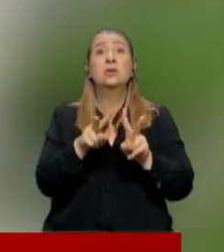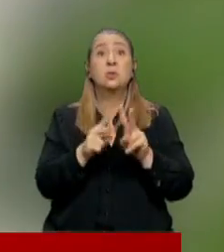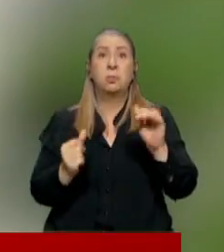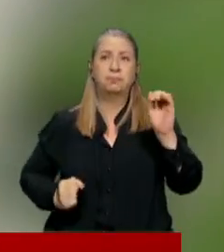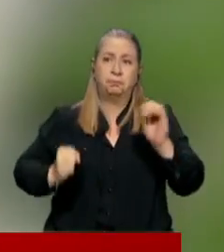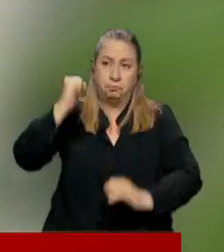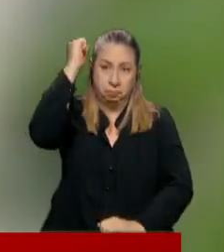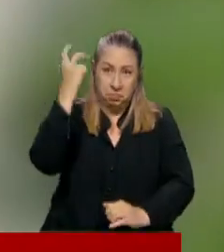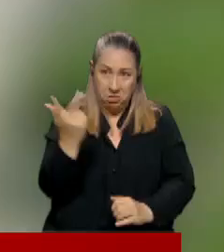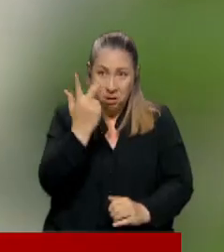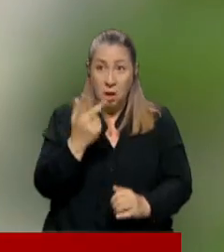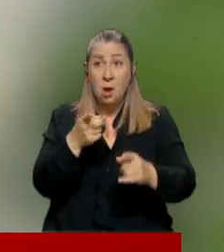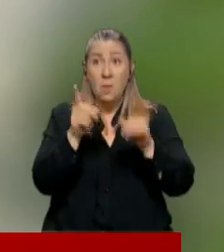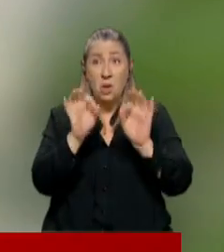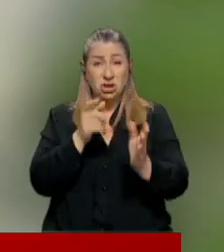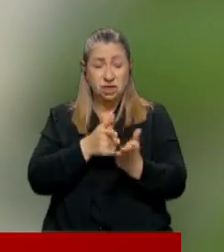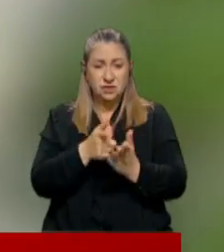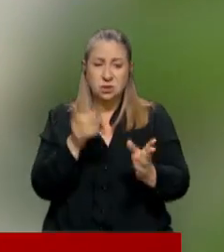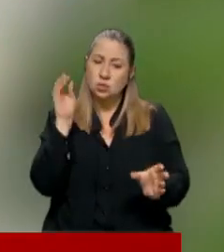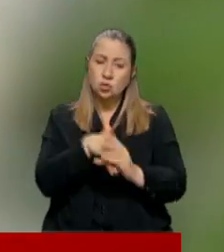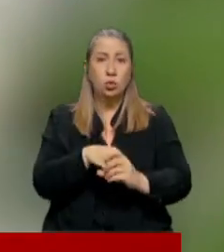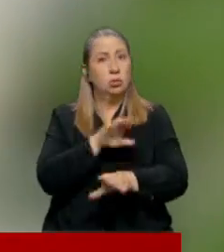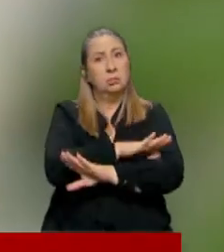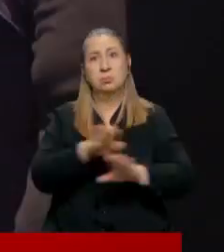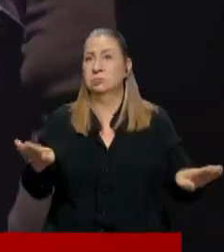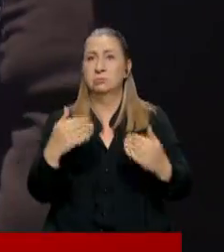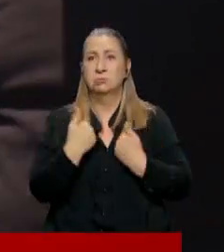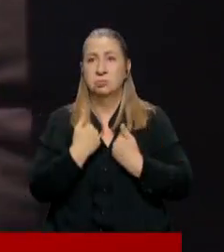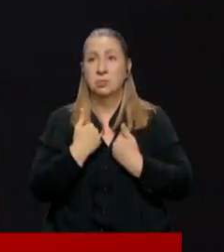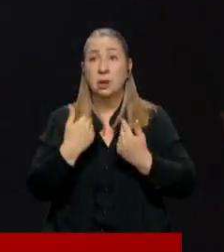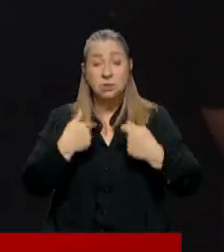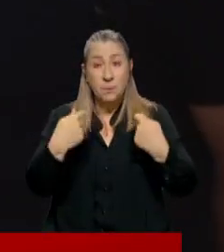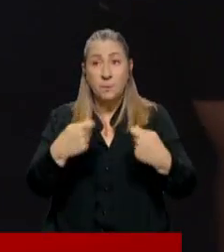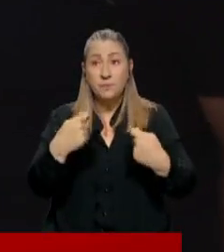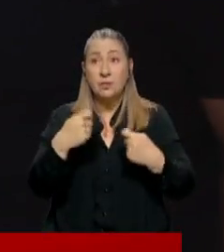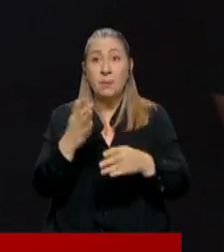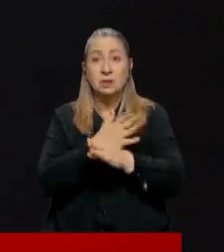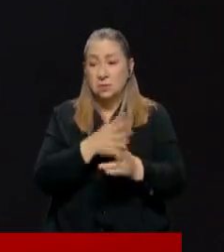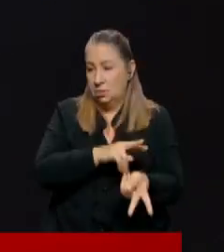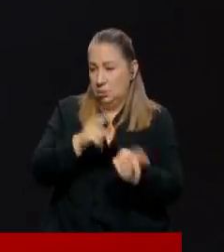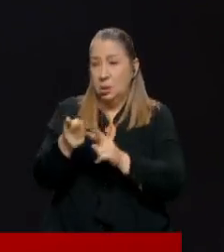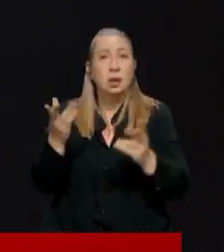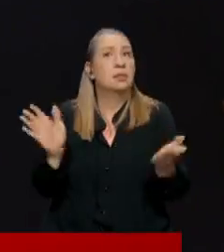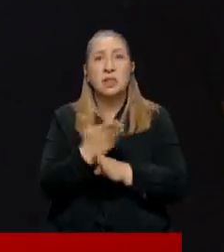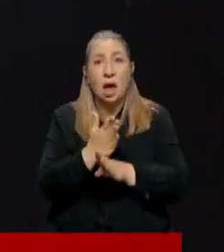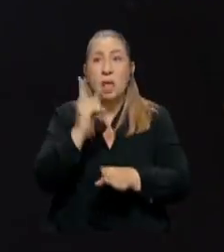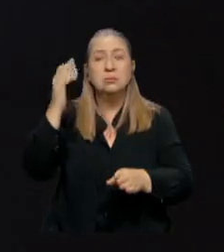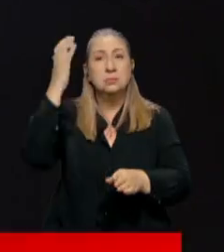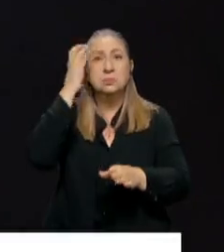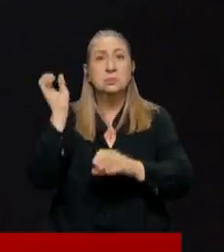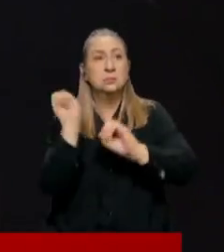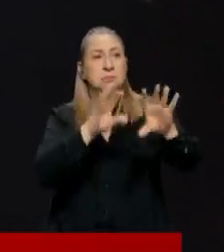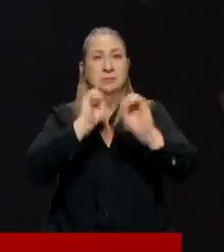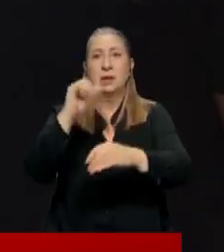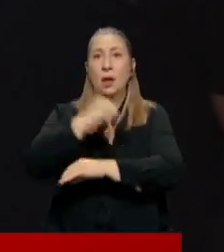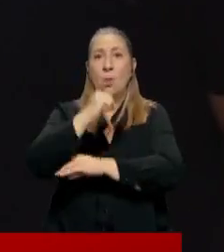fırladı. Bu şekilde çiftçiliği sonlandırmak zorunda kalıyoruz. Bizim maliyetimiz ürün ister istemez yansıyor. Çünkü her şeyin başı nakliye.